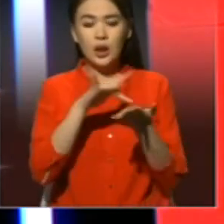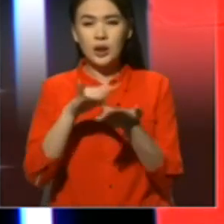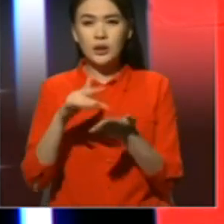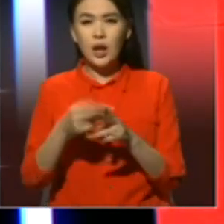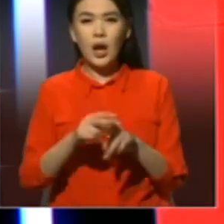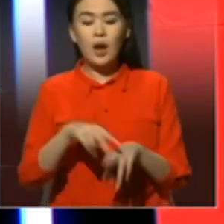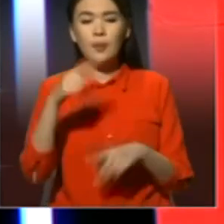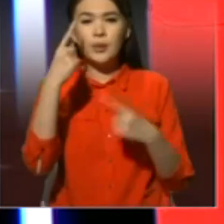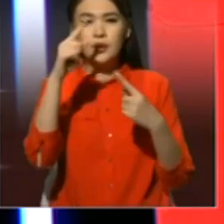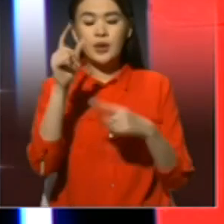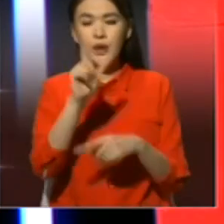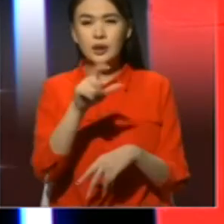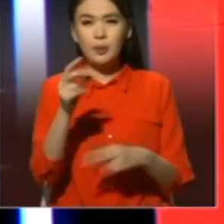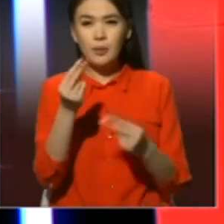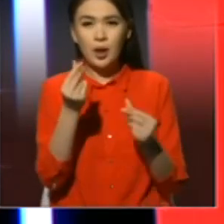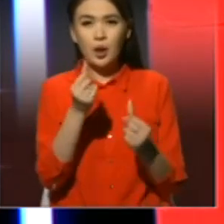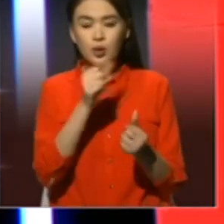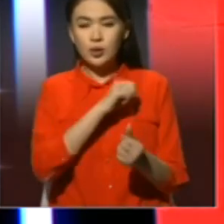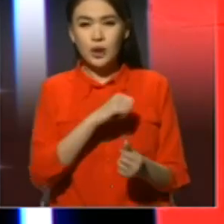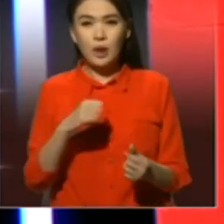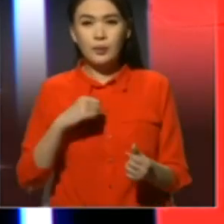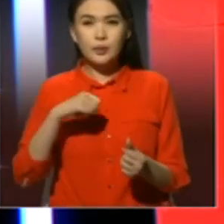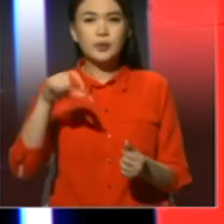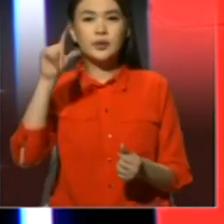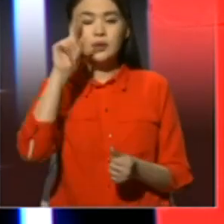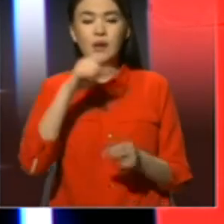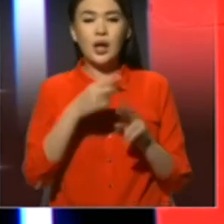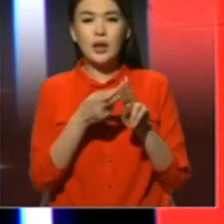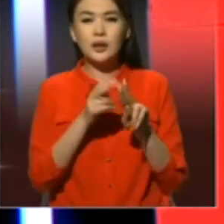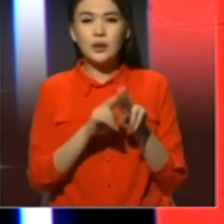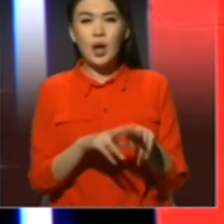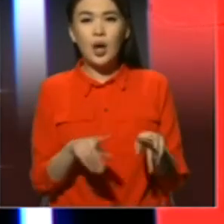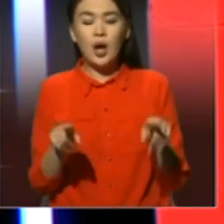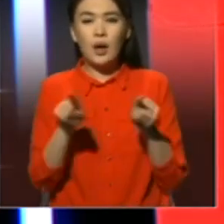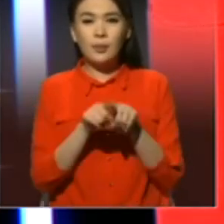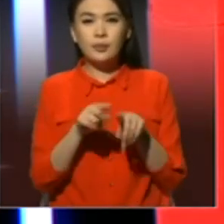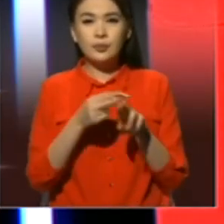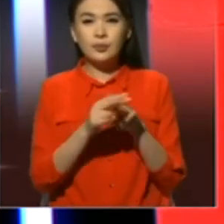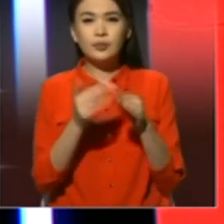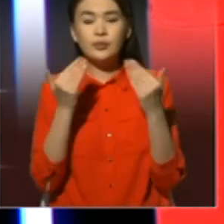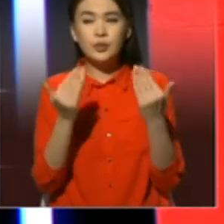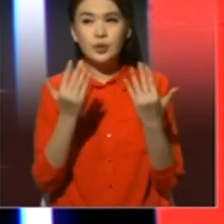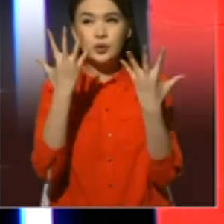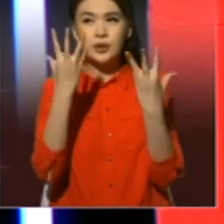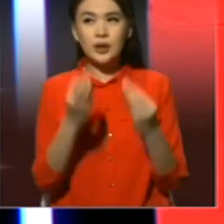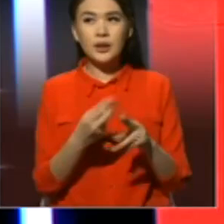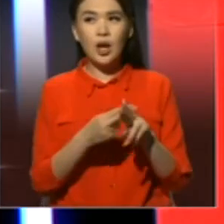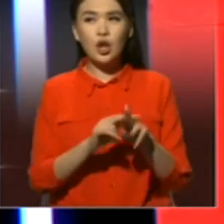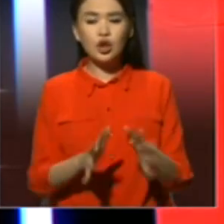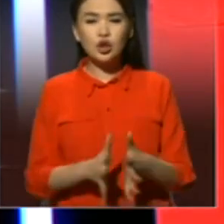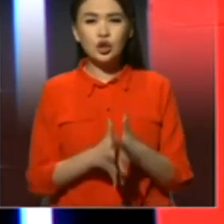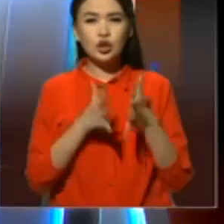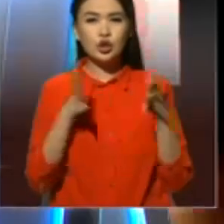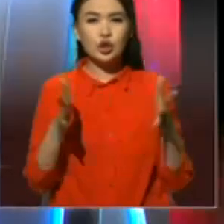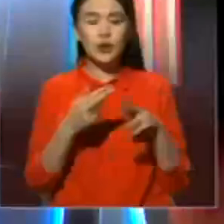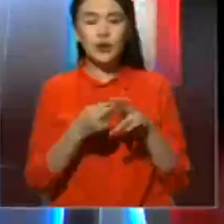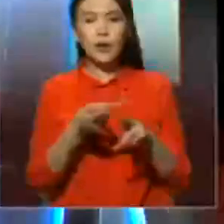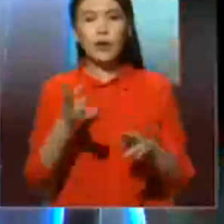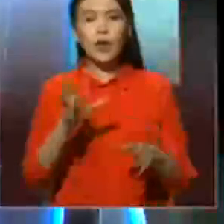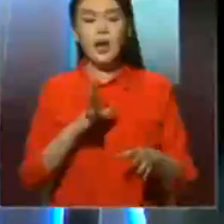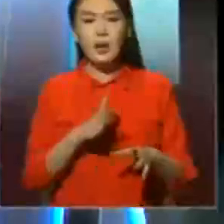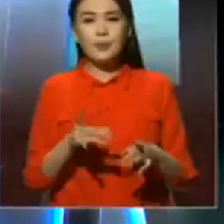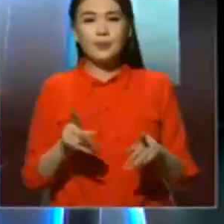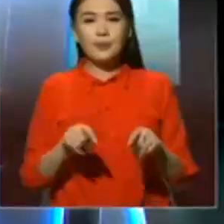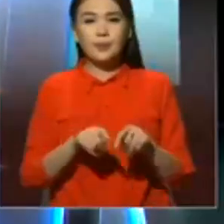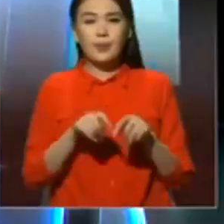азаматтар өздері қаржыландыратынын да білетін шығарсыз, иә? Осындай ғой. Бір мысалы бүгінгі таңда енді көріп отырсыздар, бір үлкен іс-шараға бір әртісті апаратын